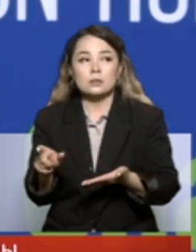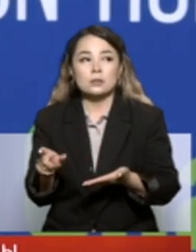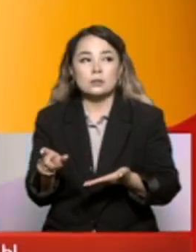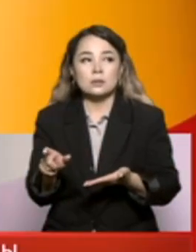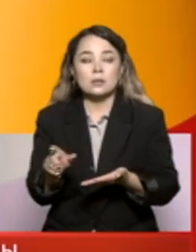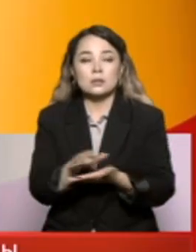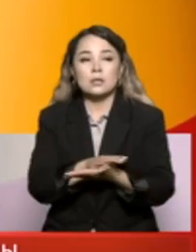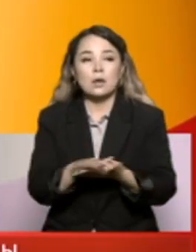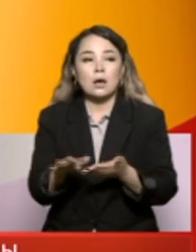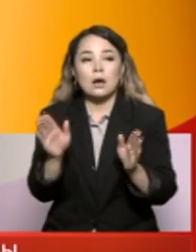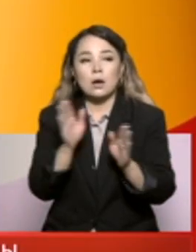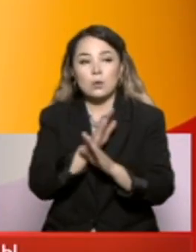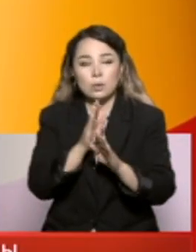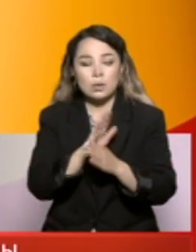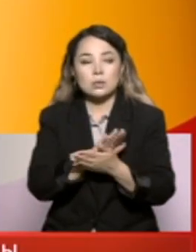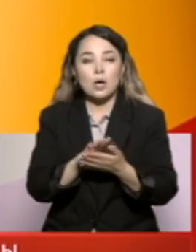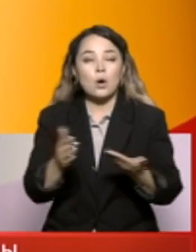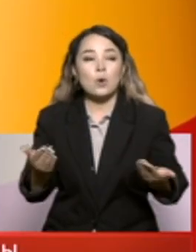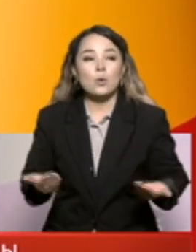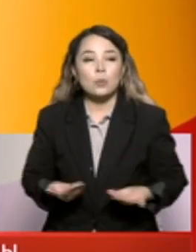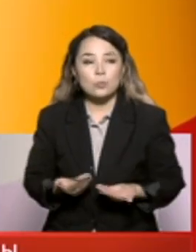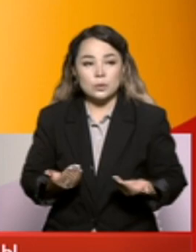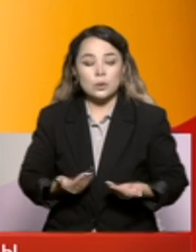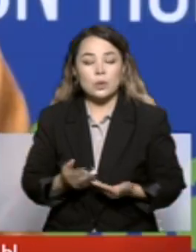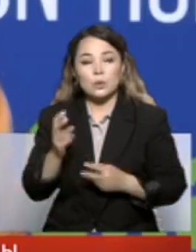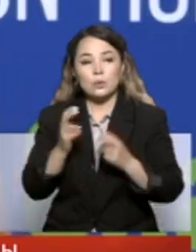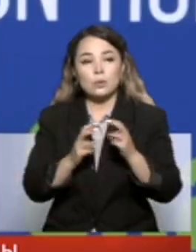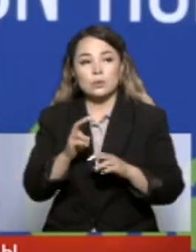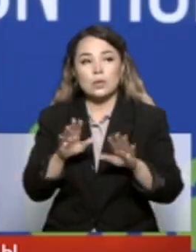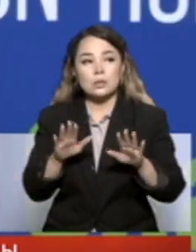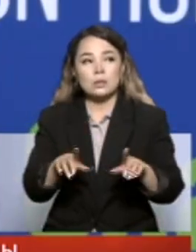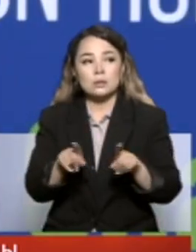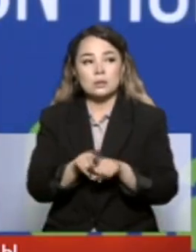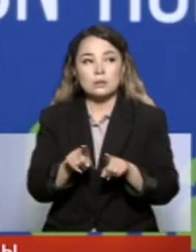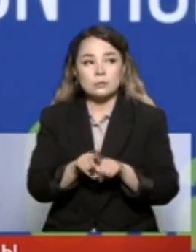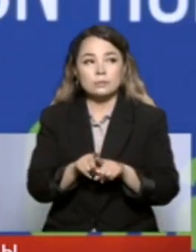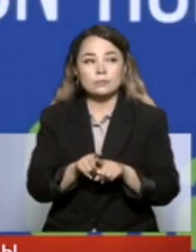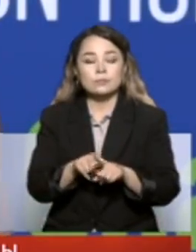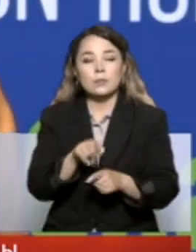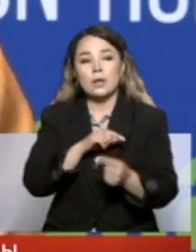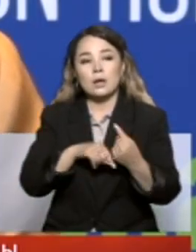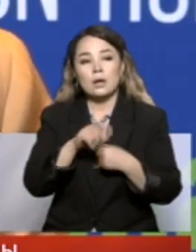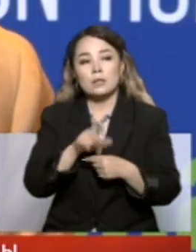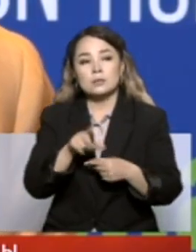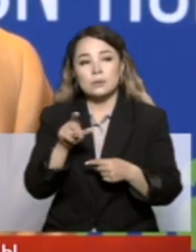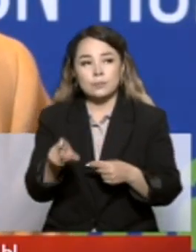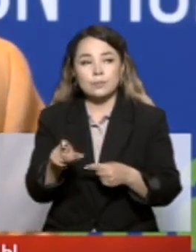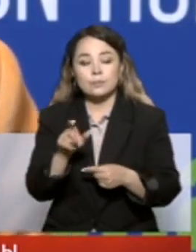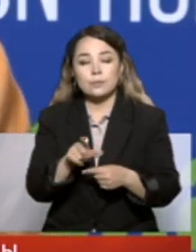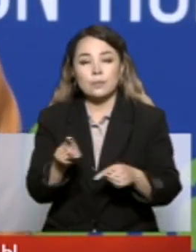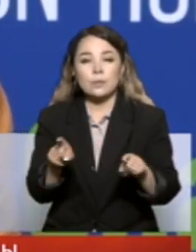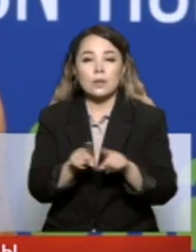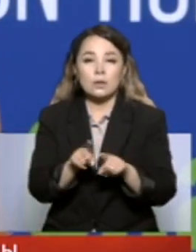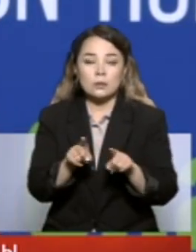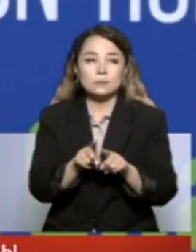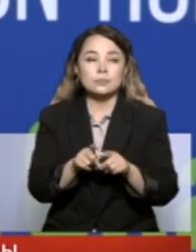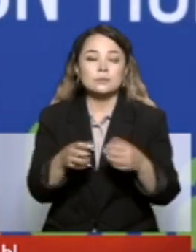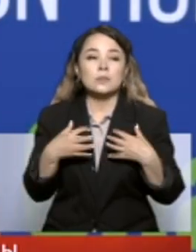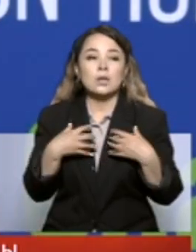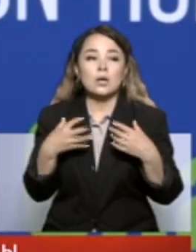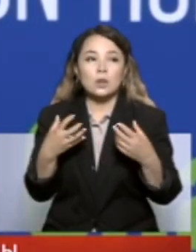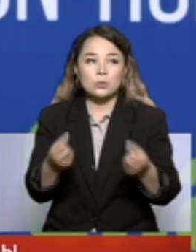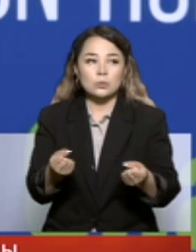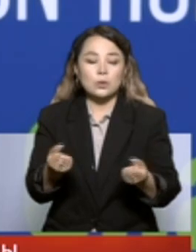адамның таза ауа, таза өмір, өндірісте жүрген кәсіпкерлер адамның